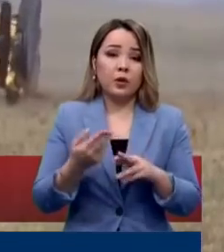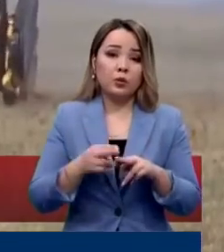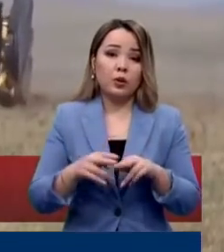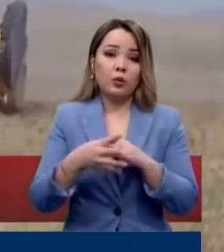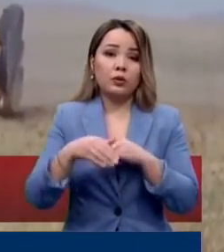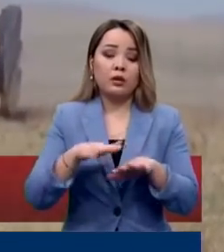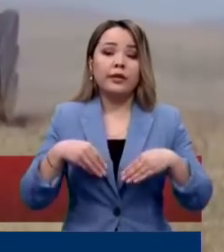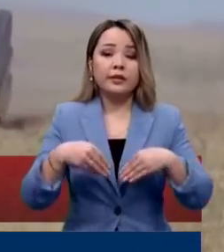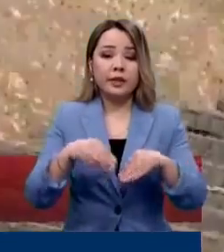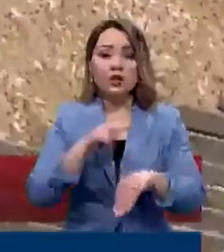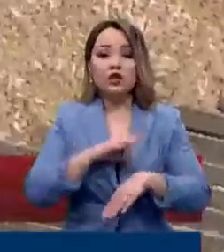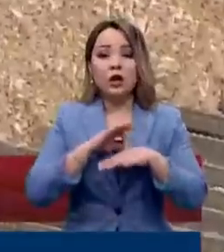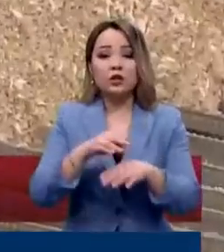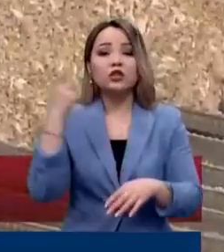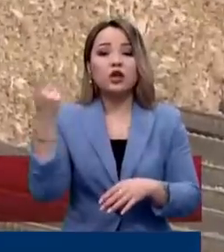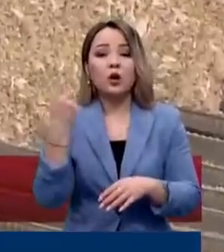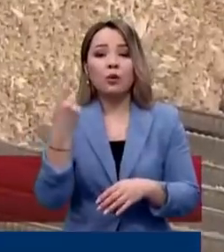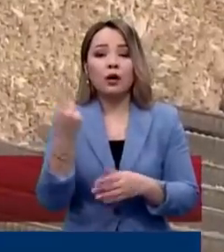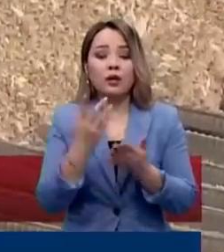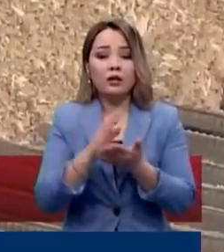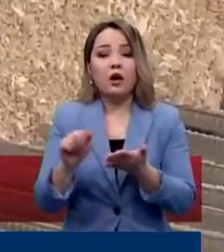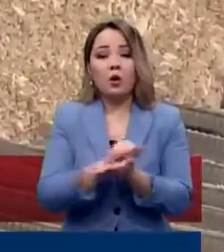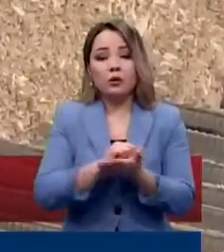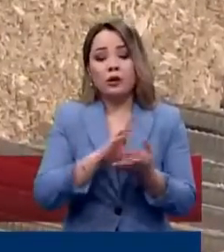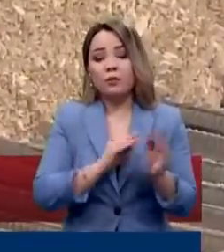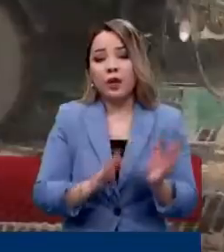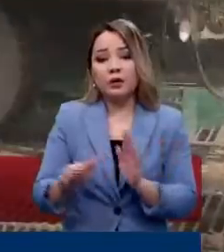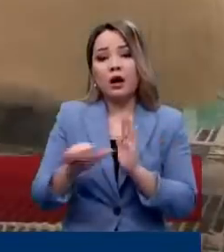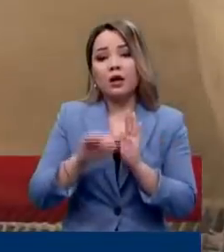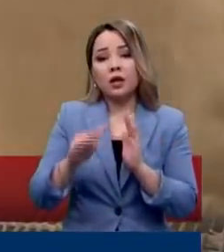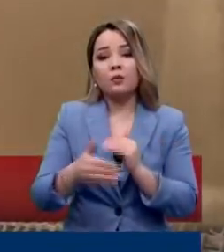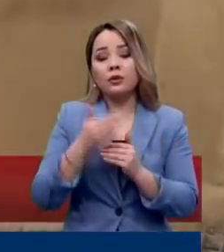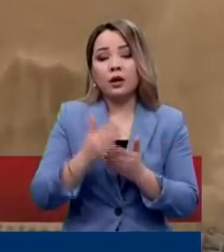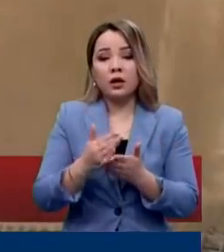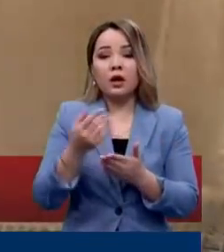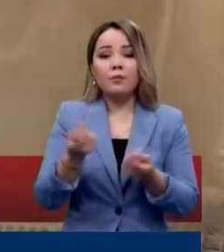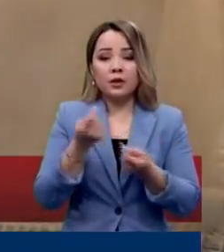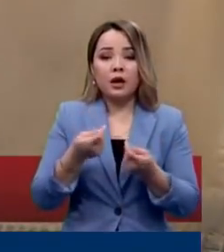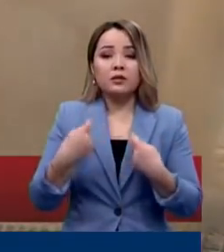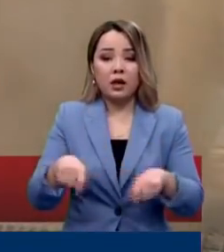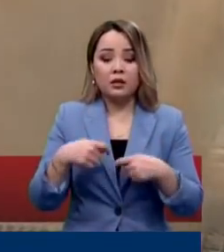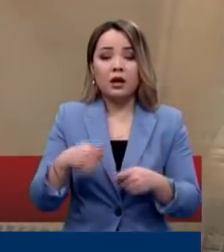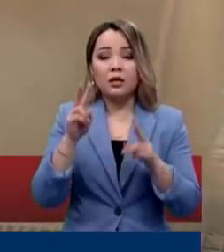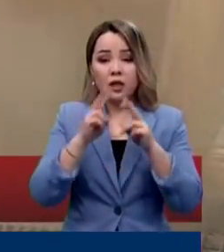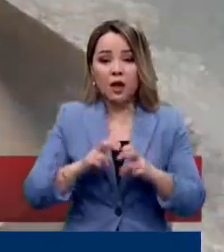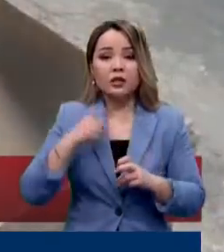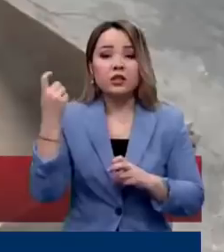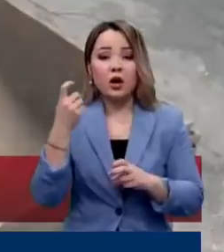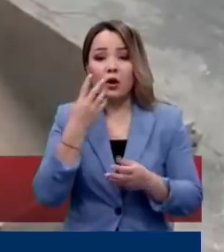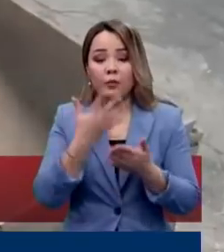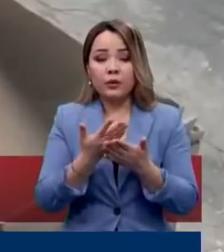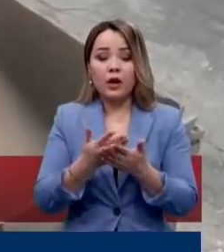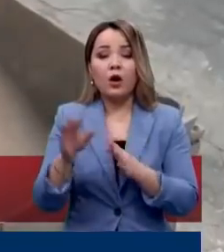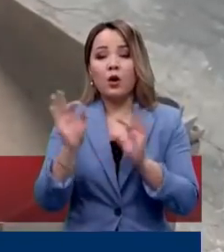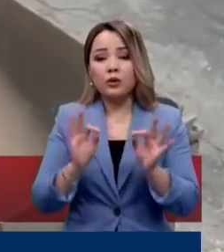өңірдегі егіншілікпен айналысатын бір шаруа қожалық құжат жүзінде 6000 тоннадан аса бидай сатқан. Тексере келе анықталғандай, ол диқанның күзгі